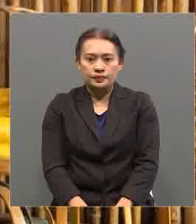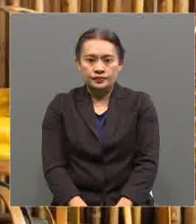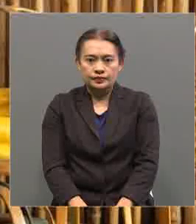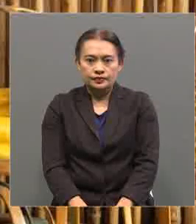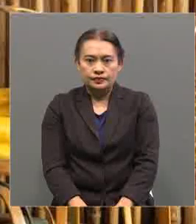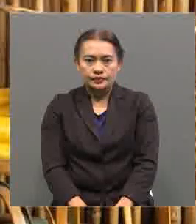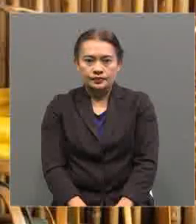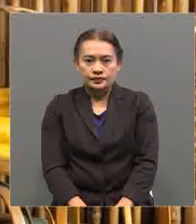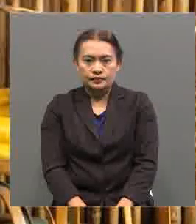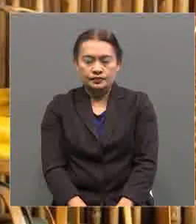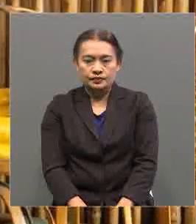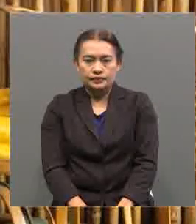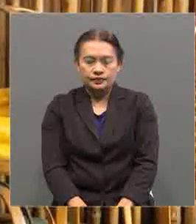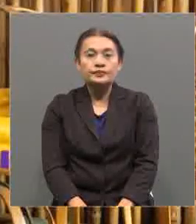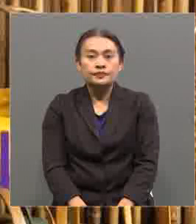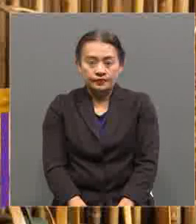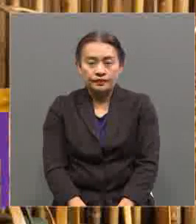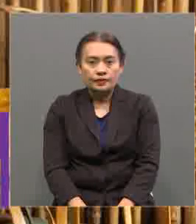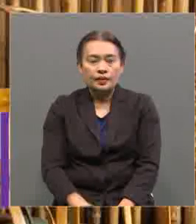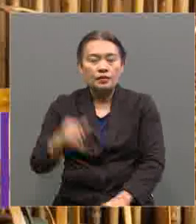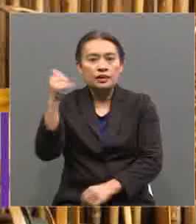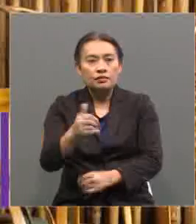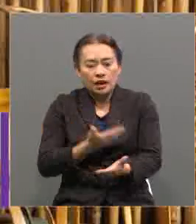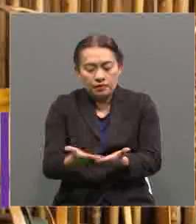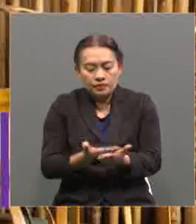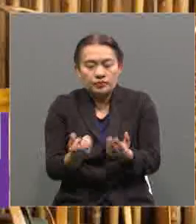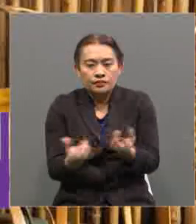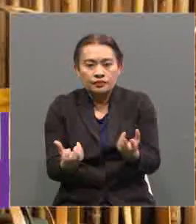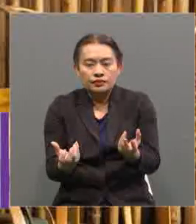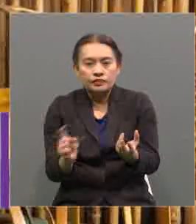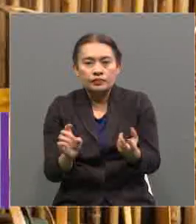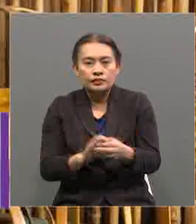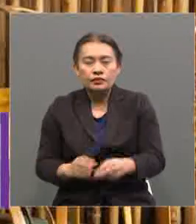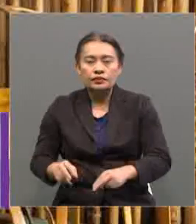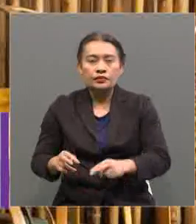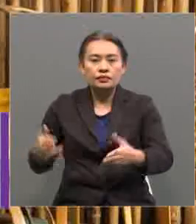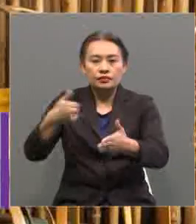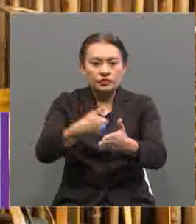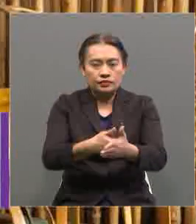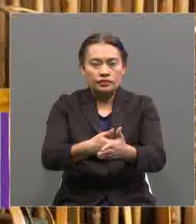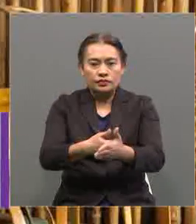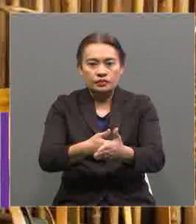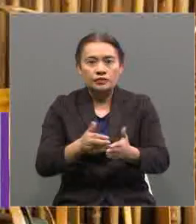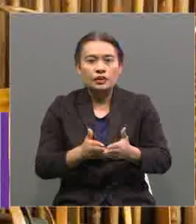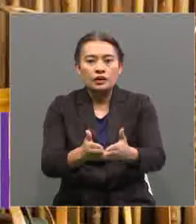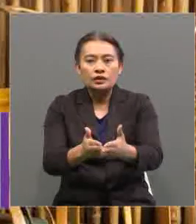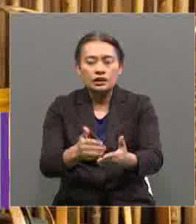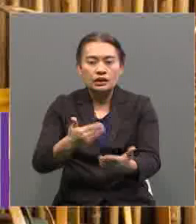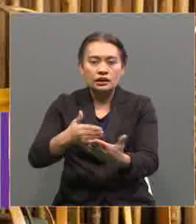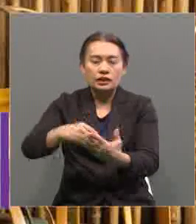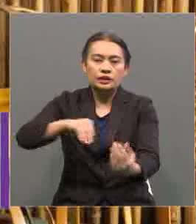แล้วเขาก็น่าจะมาแบบเหมือนมาช้อปปิ้งมาใช้จ่ายมาลงเรืออะไรอย่างนี้ค่ะน่าจะเงินน่าจะมาสะพัดมากกว่า